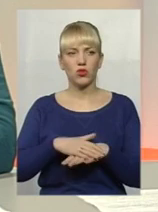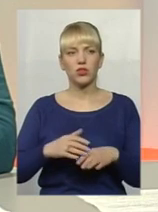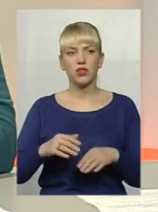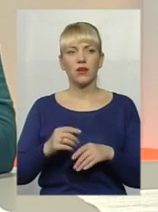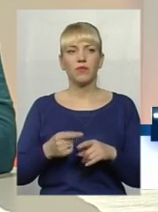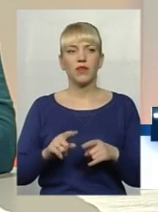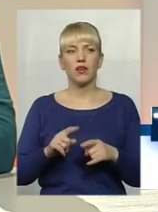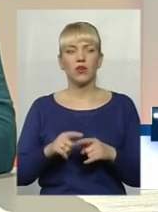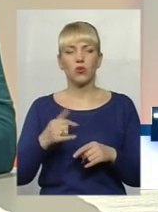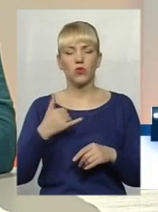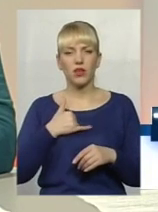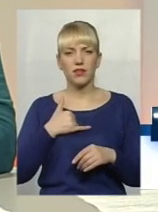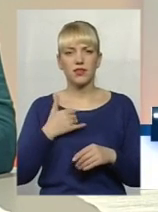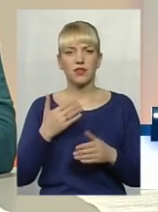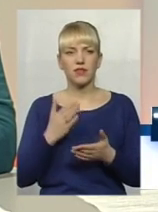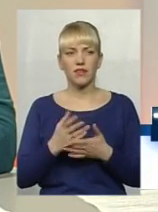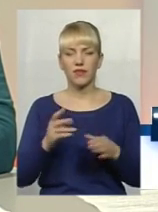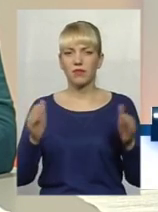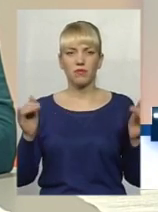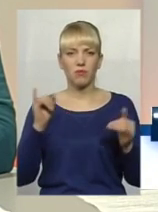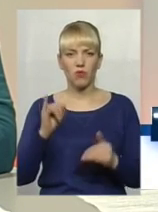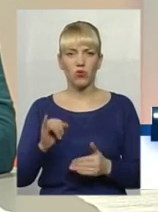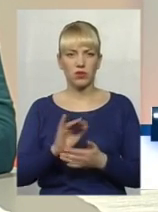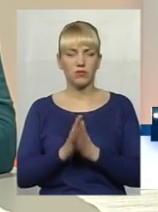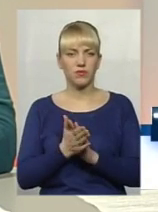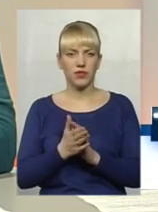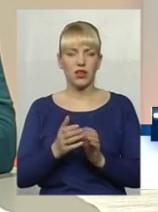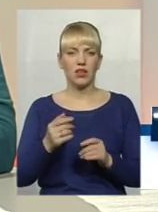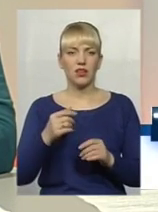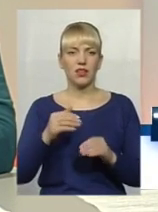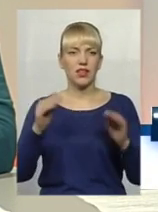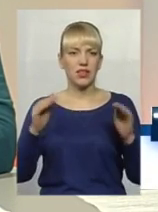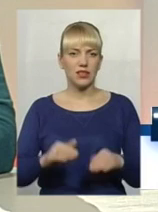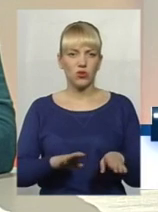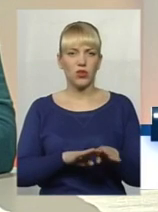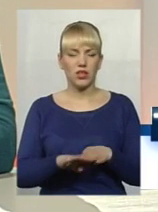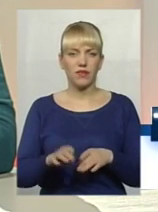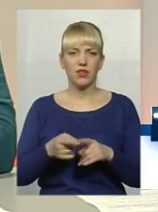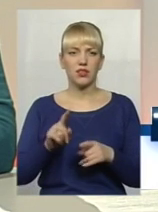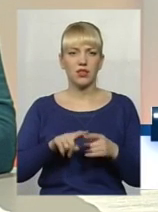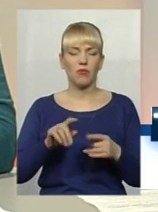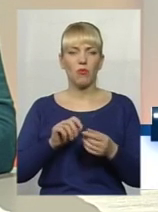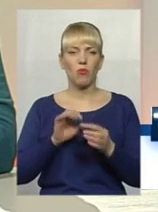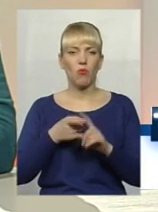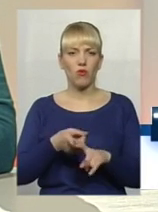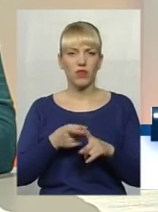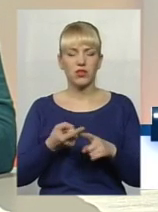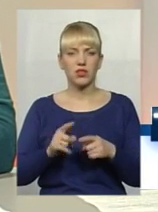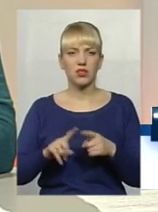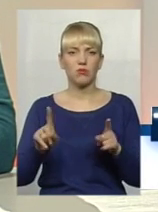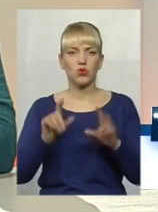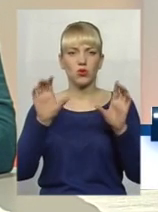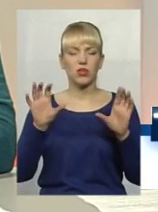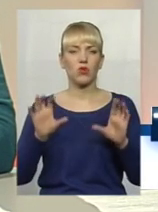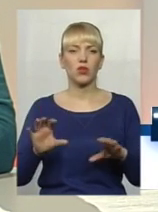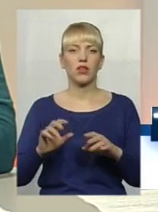нас знаходиться на надзвичайно низькому рівні, я би так сказала. І в першу чергу, на мою думку, це пов'язано саме з тим, що